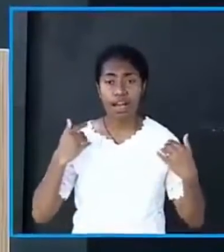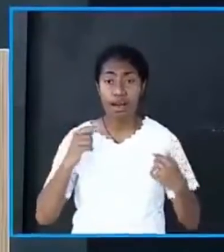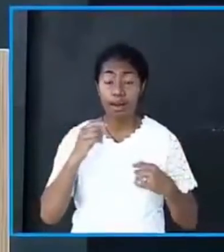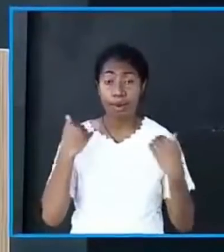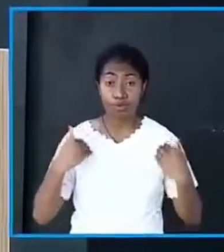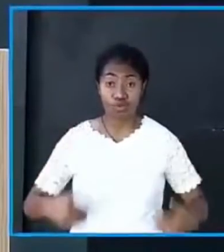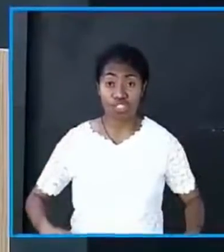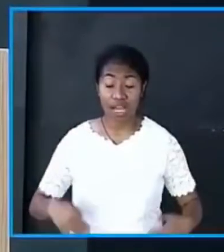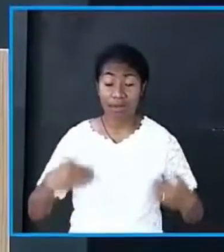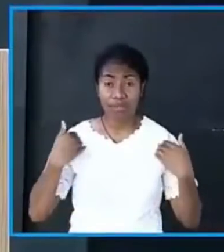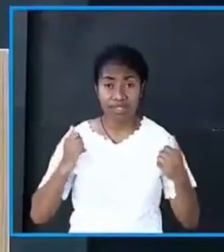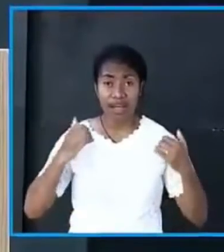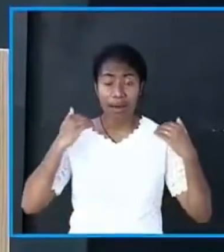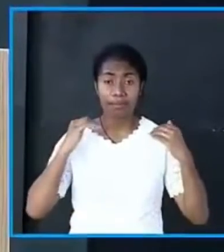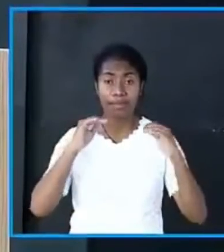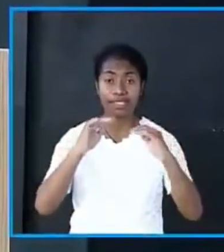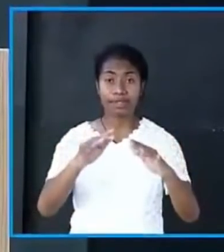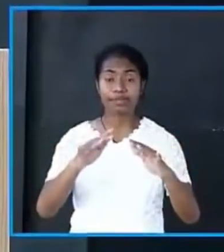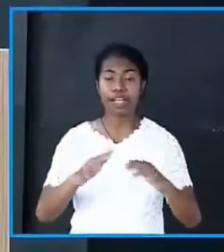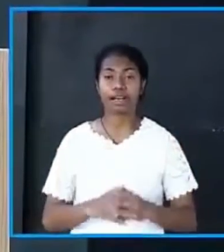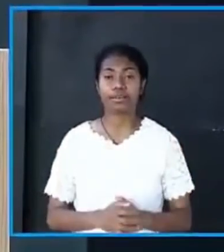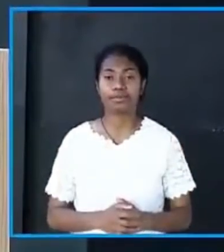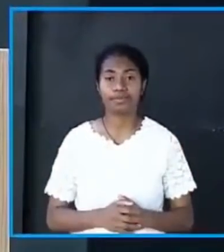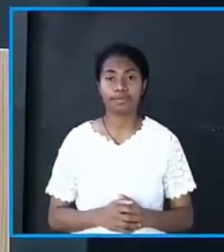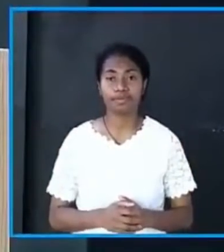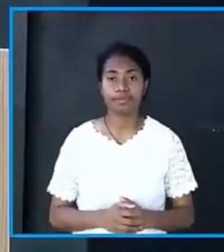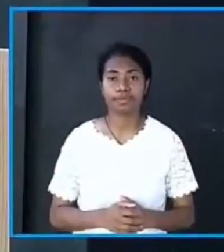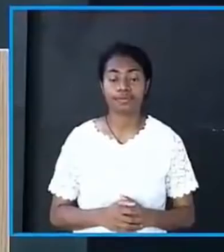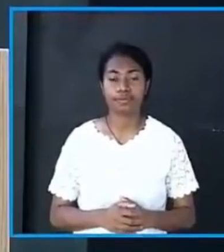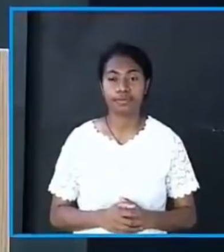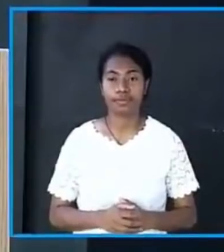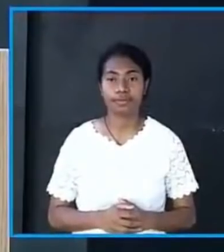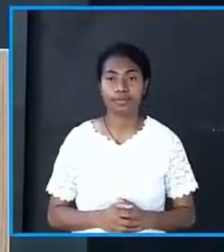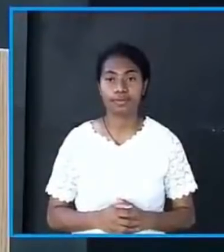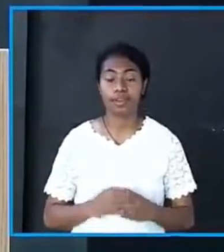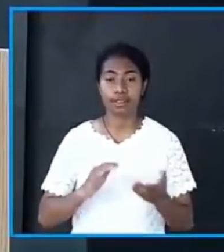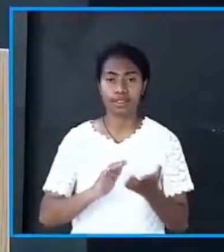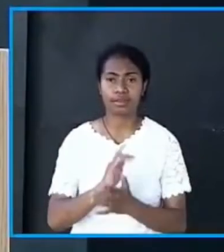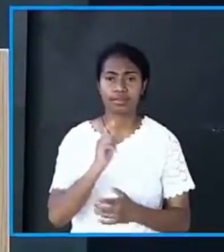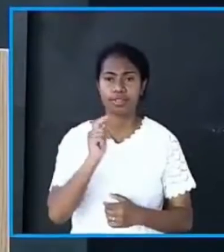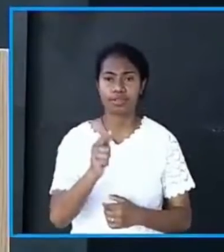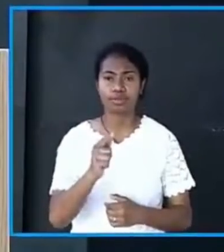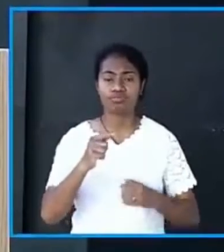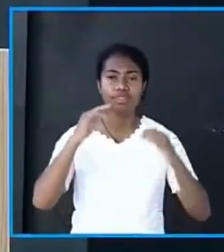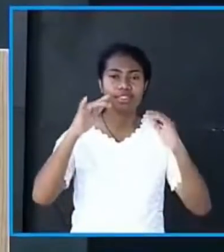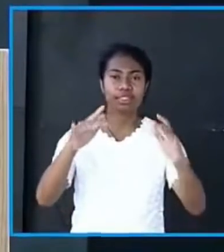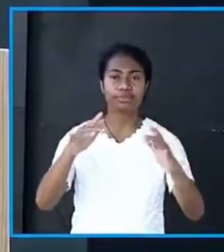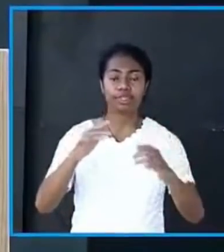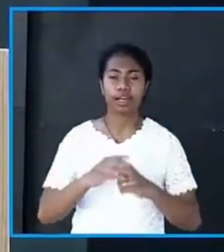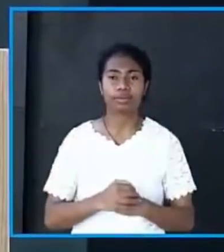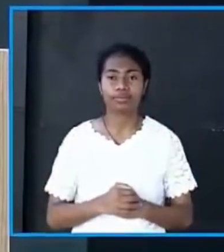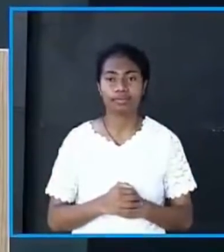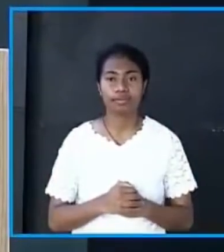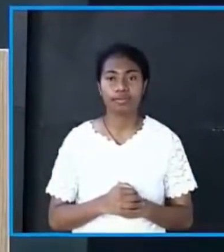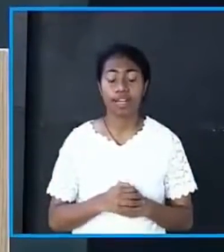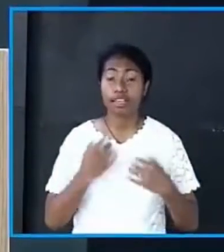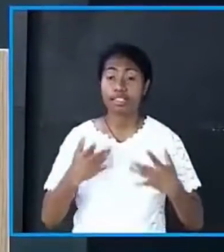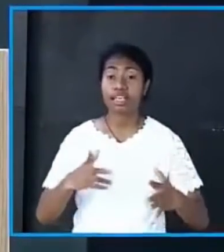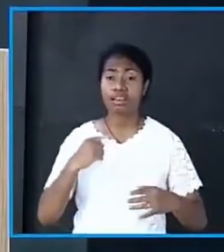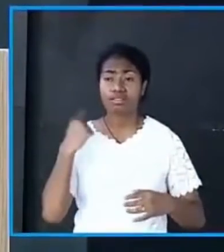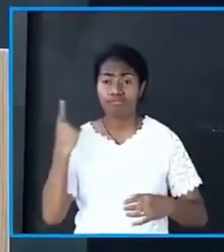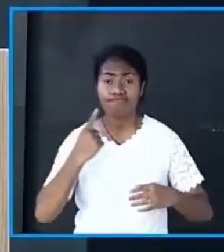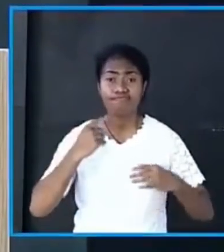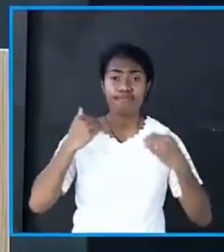makam manusia akhirnya punya yang namanya daya cipta singa manusia